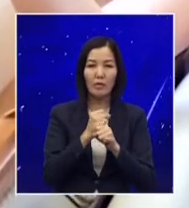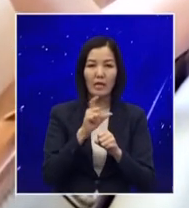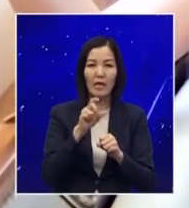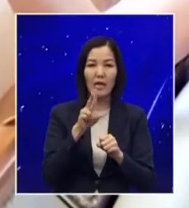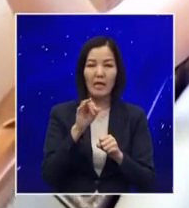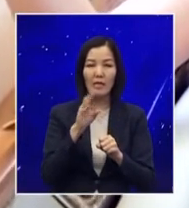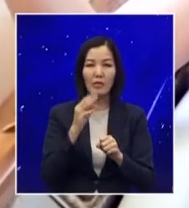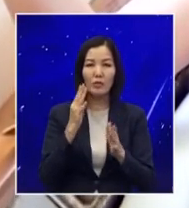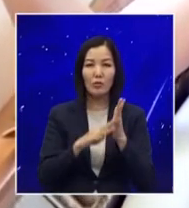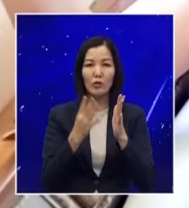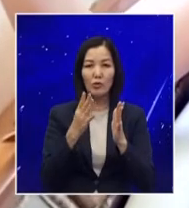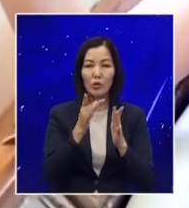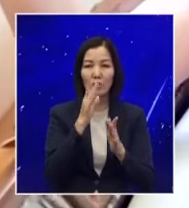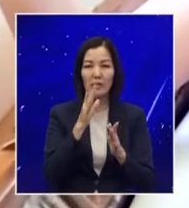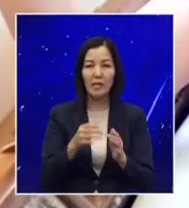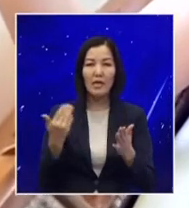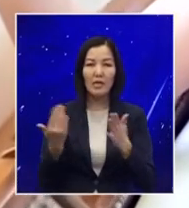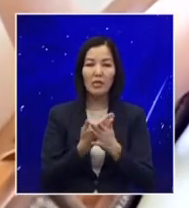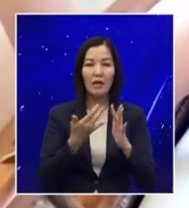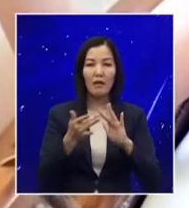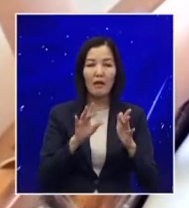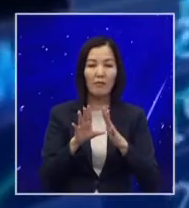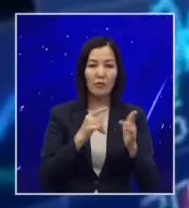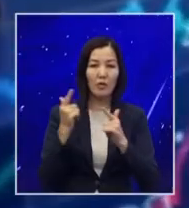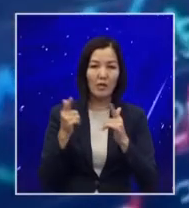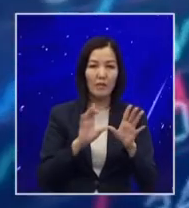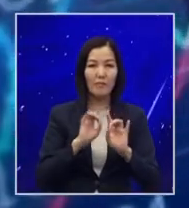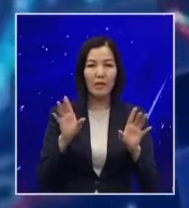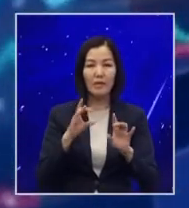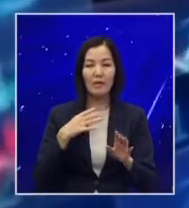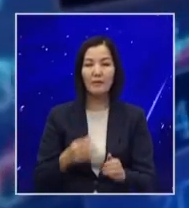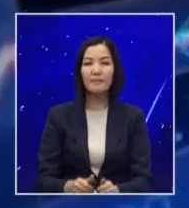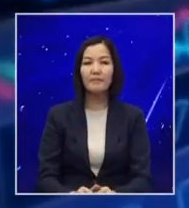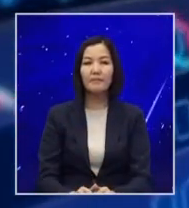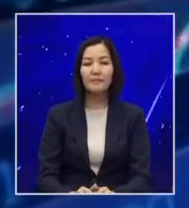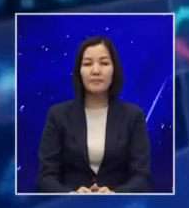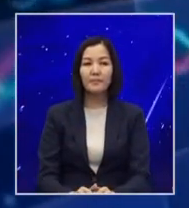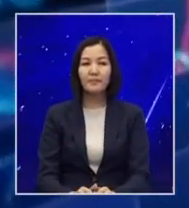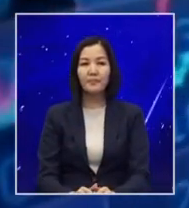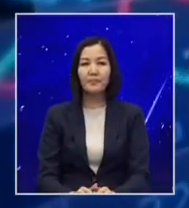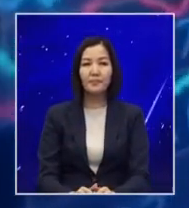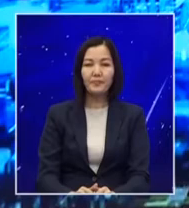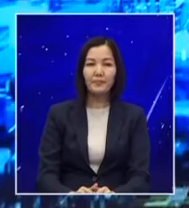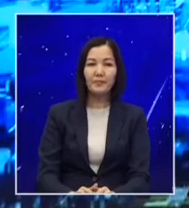Шварц 94 жаста. Топтаманы ғаламтор ақпараттары арқылы дайындаған Мадина Неспек, Жетсу телеарнасы.